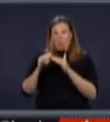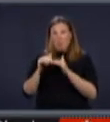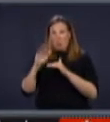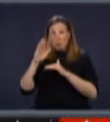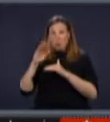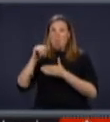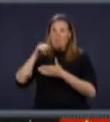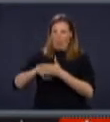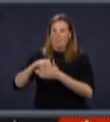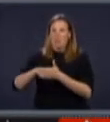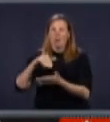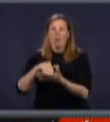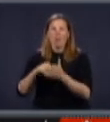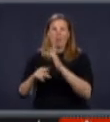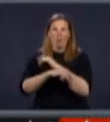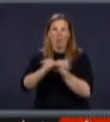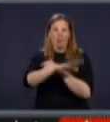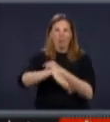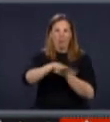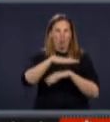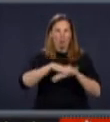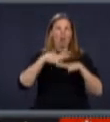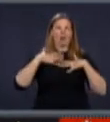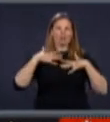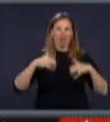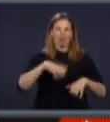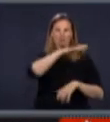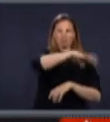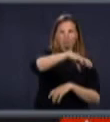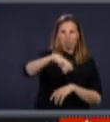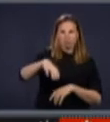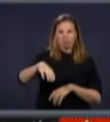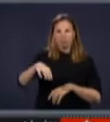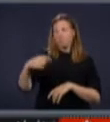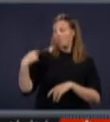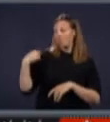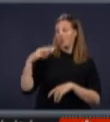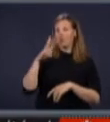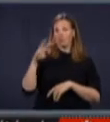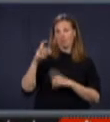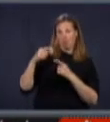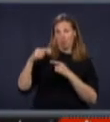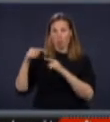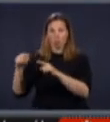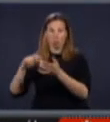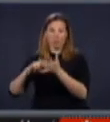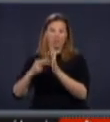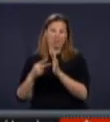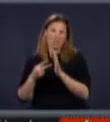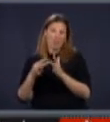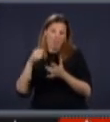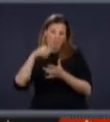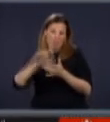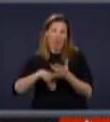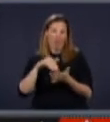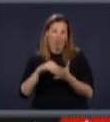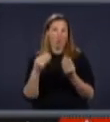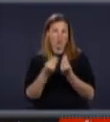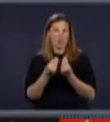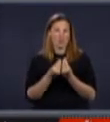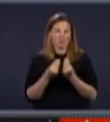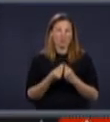manquent dans le réseau de la santé. On en a 600 là, qui sont revenus, donc ça a diminué un petit peu. Pour ce qui est